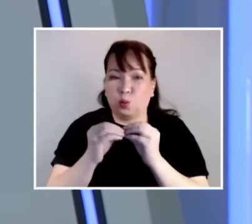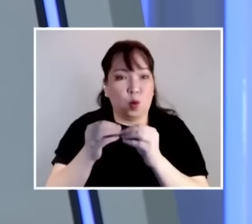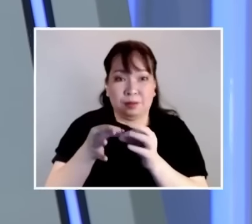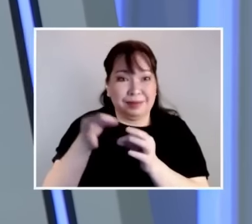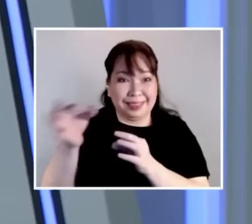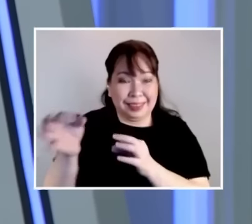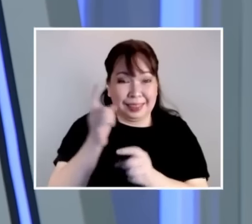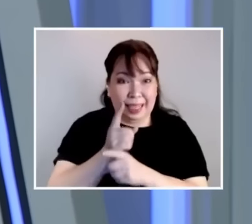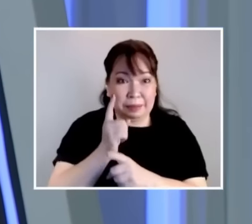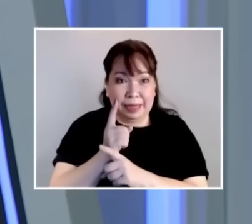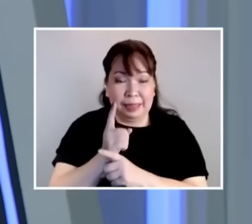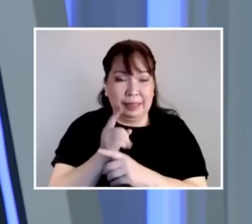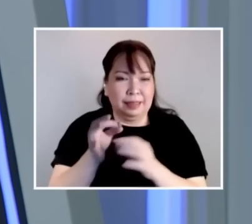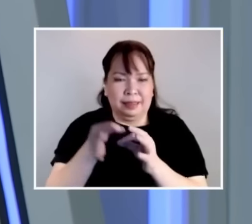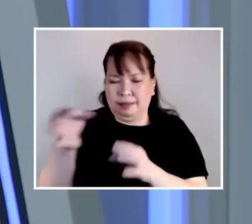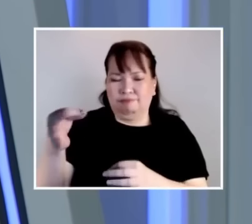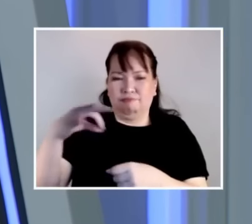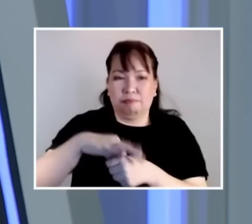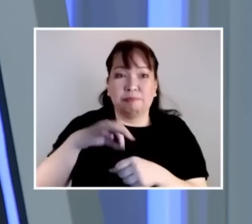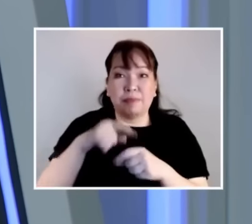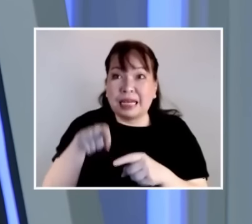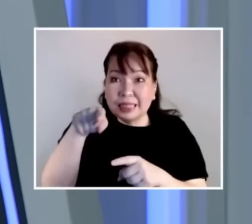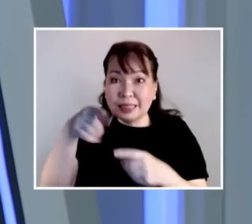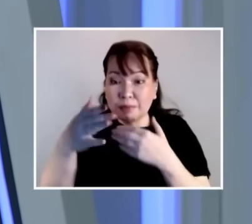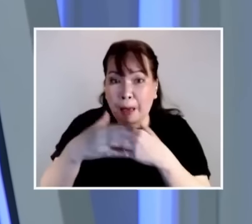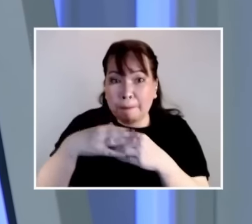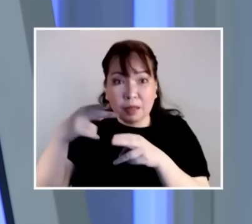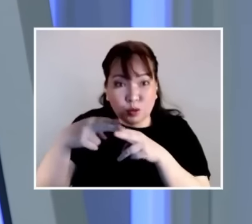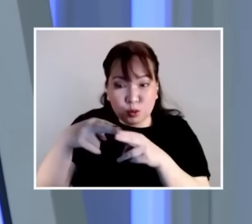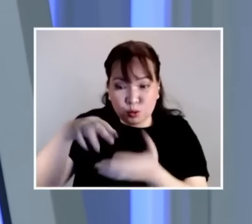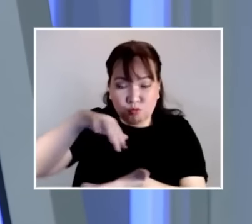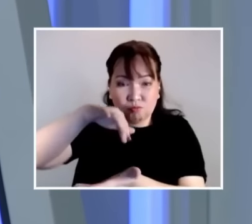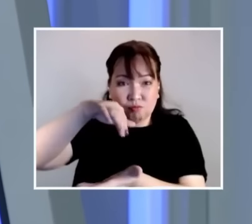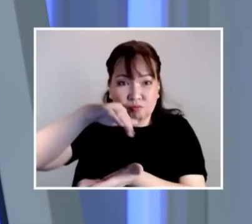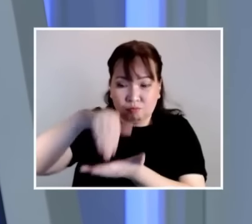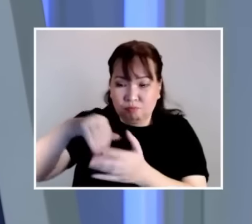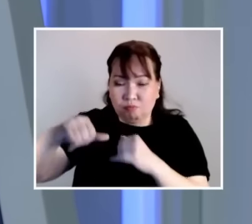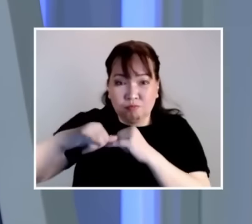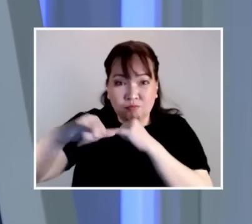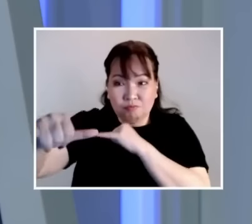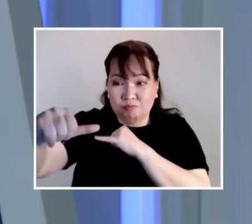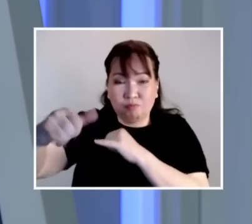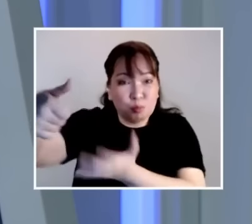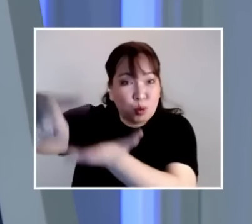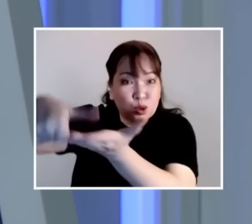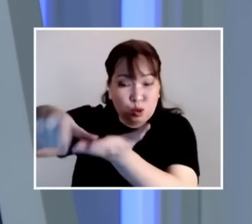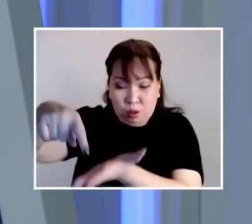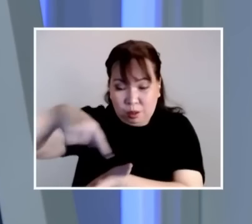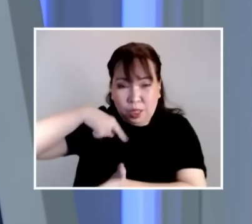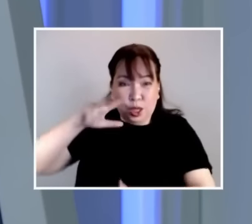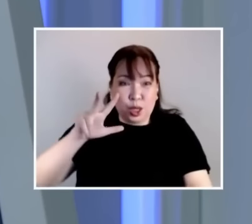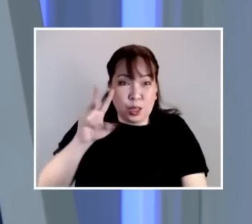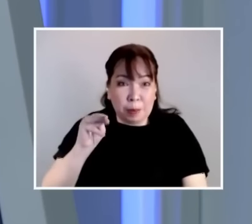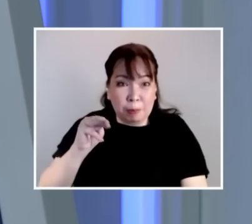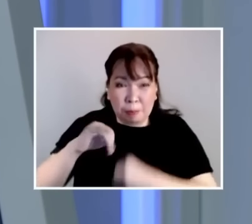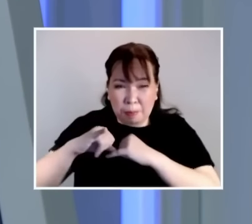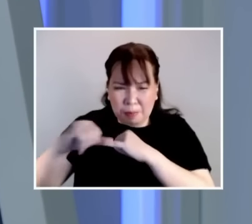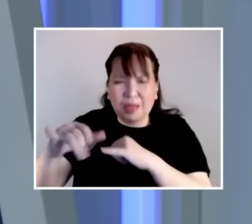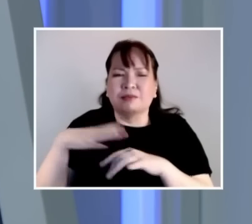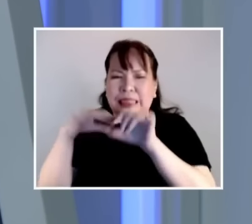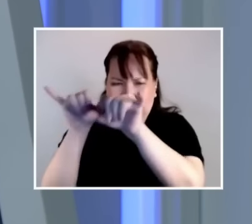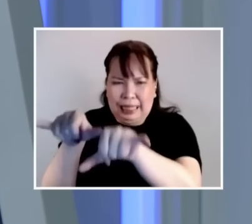ang oras ng botohan. Pero po, kung nandun na kayo sa area, 30 meters mula doon sa presinto, huwag po